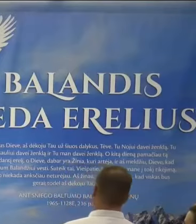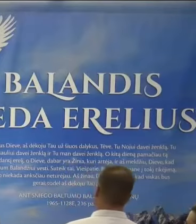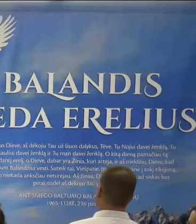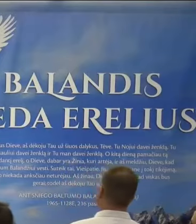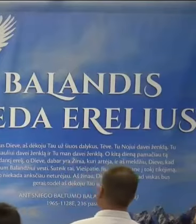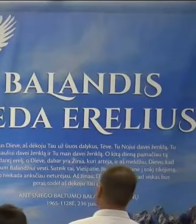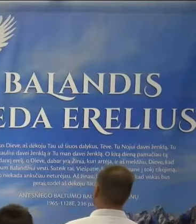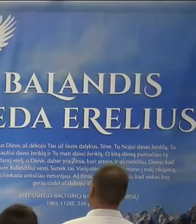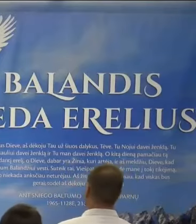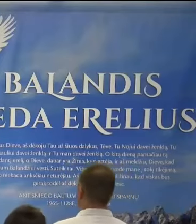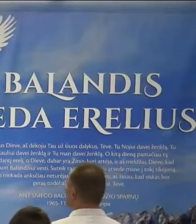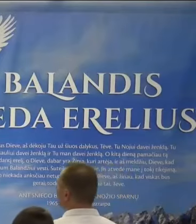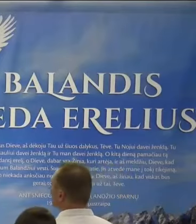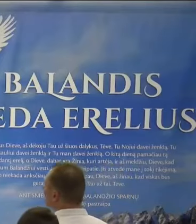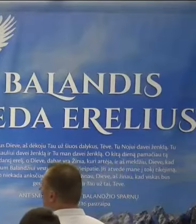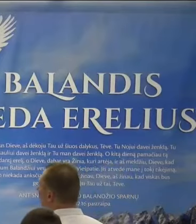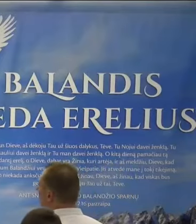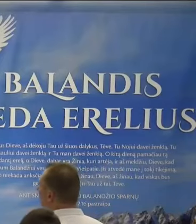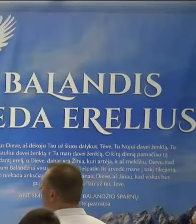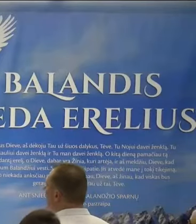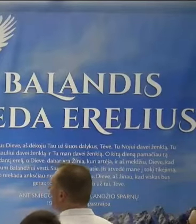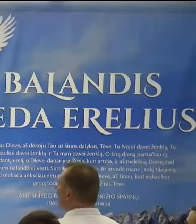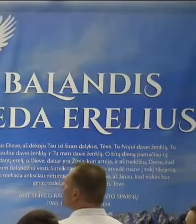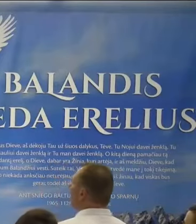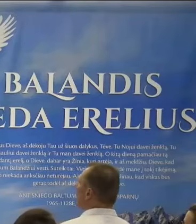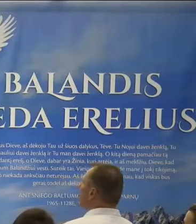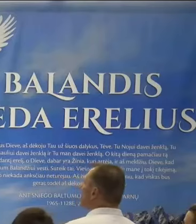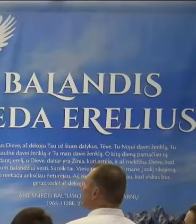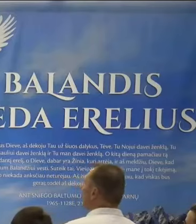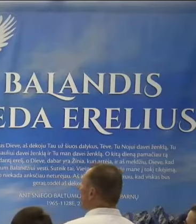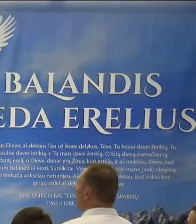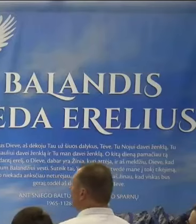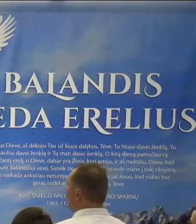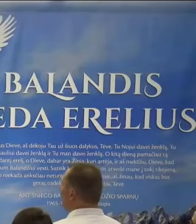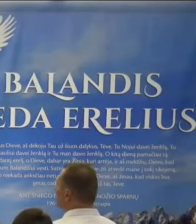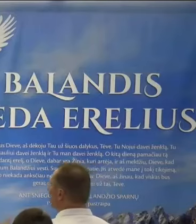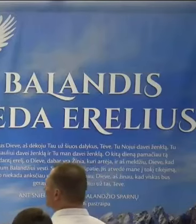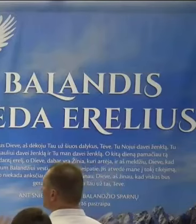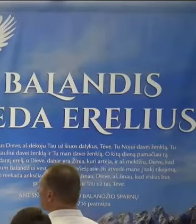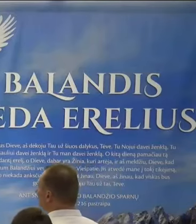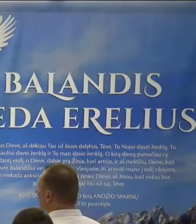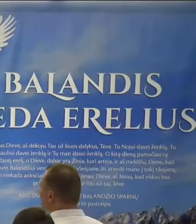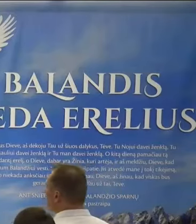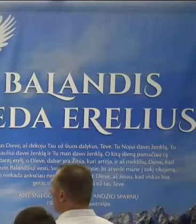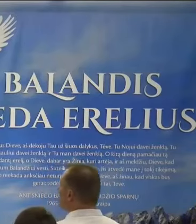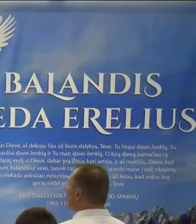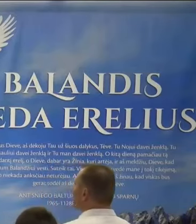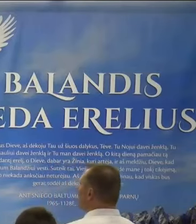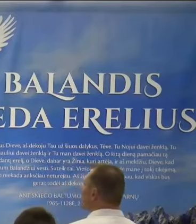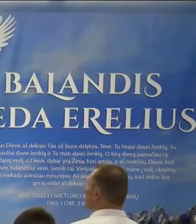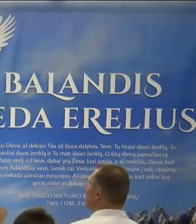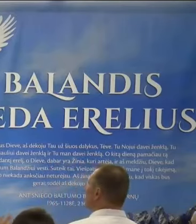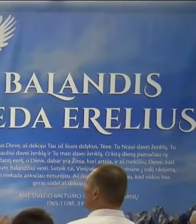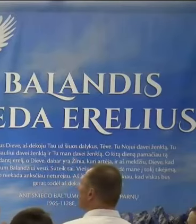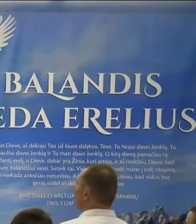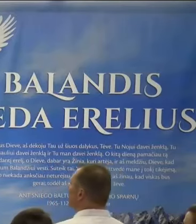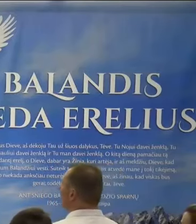teisus, patarėjas mus. Nuo baisios pražūties gelbsti